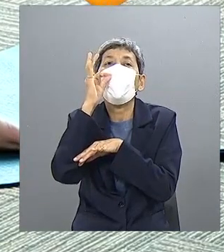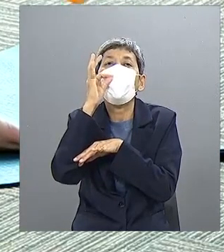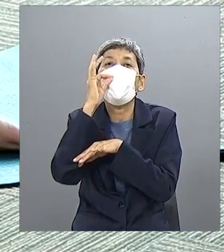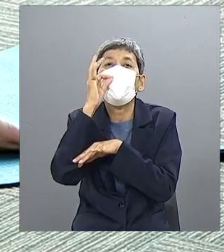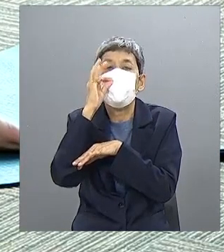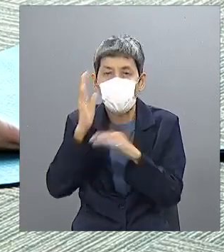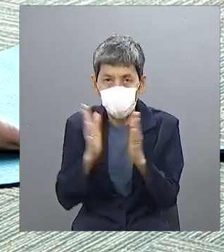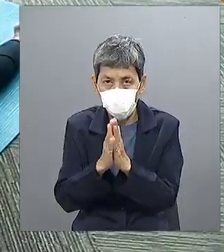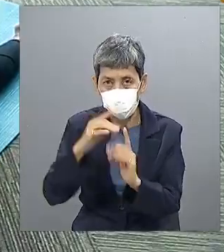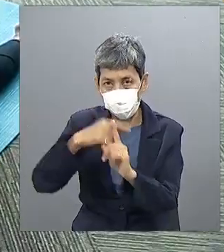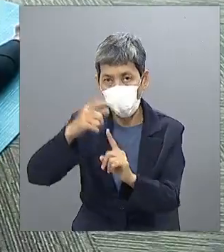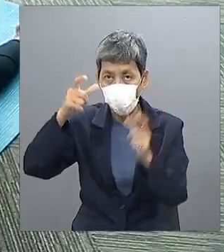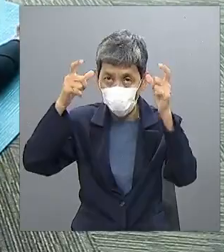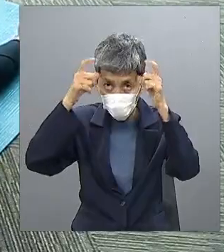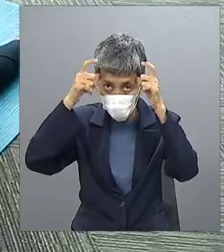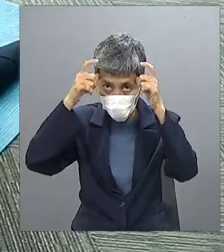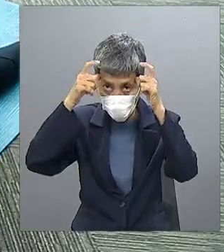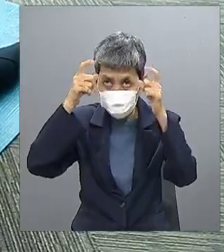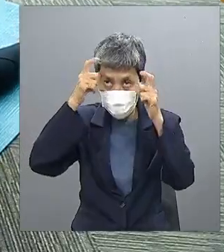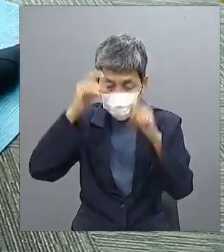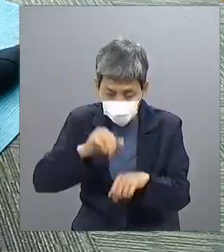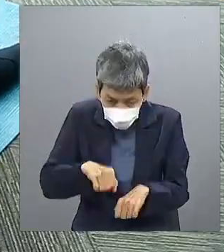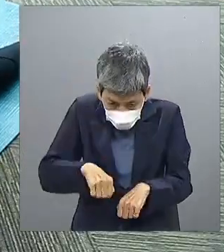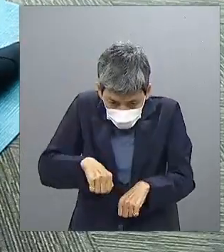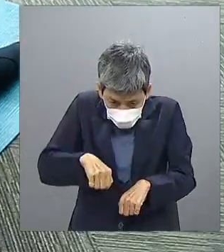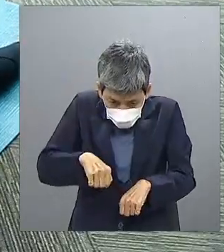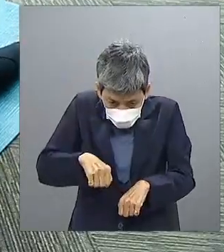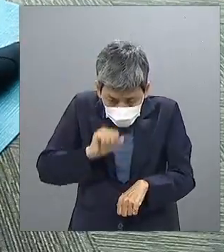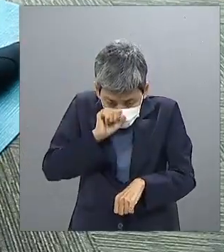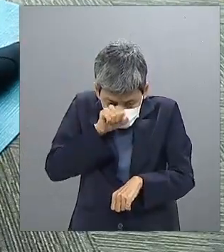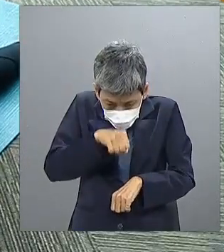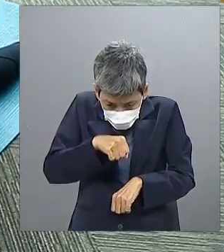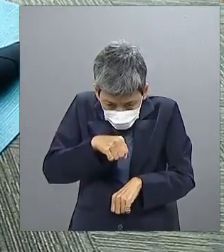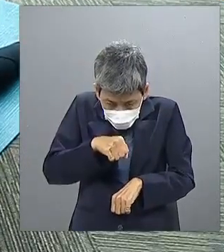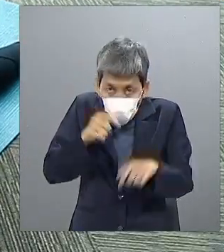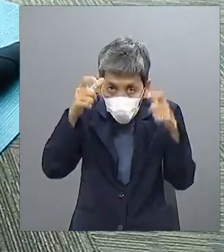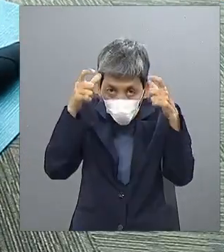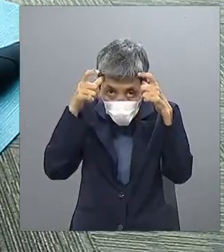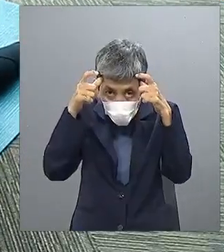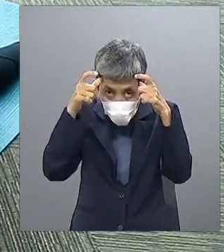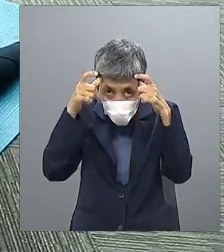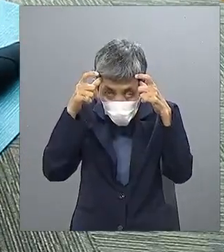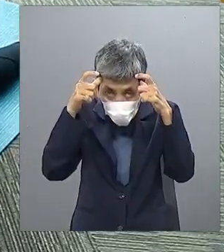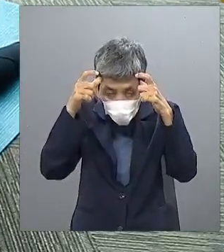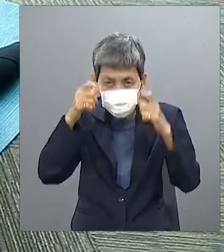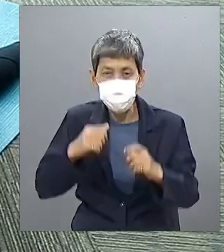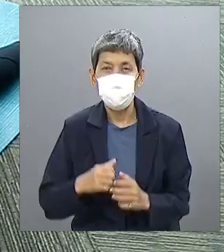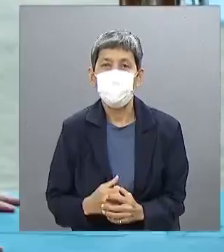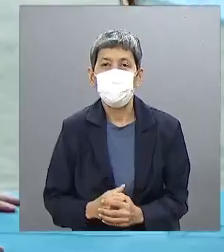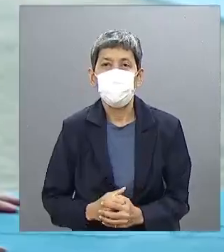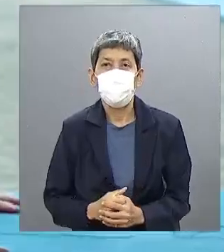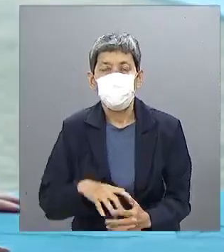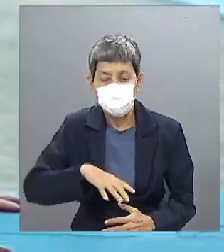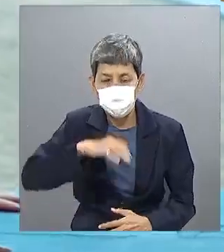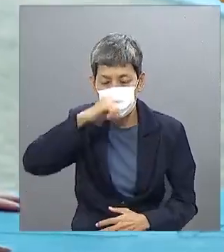หายใจออกค่ะโกงหลังขึ้นกดคางชิดอกอันนี้คือฆ่าวัวหายใจเข้า